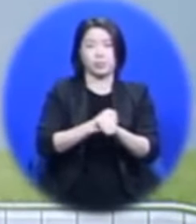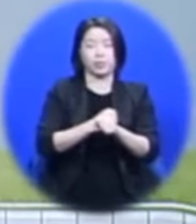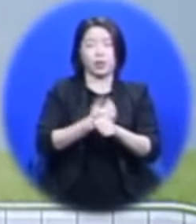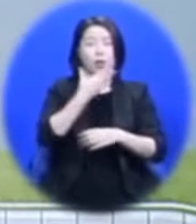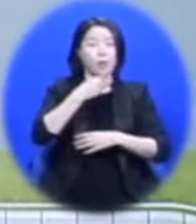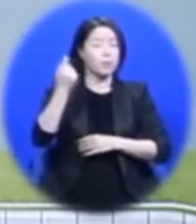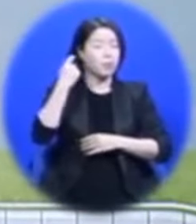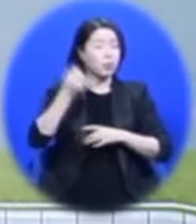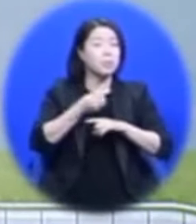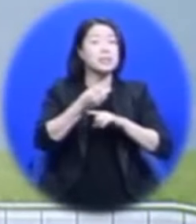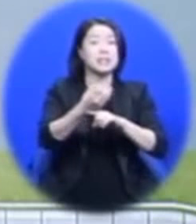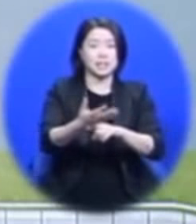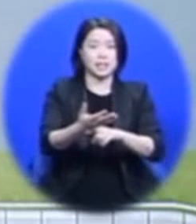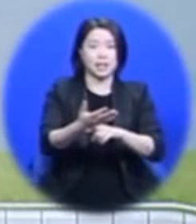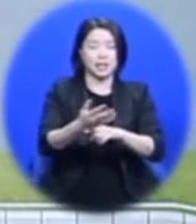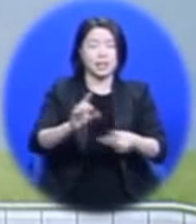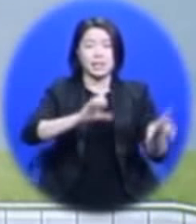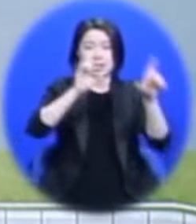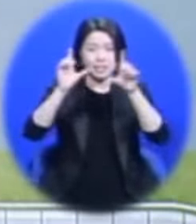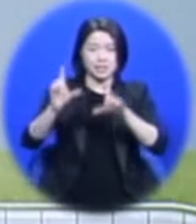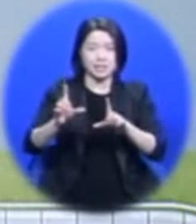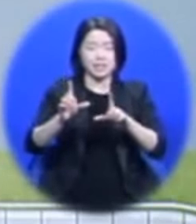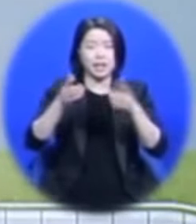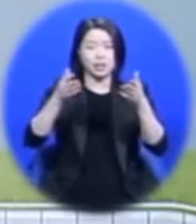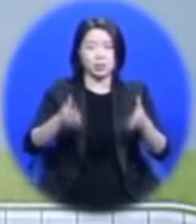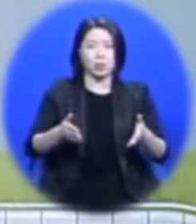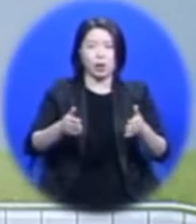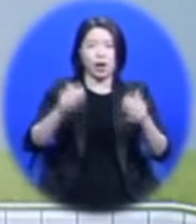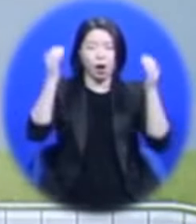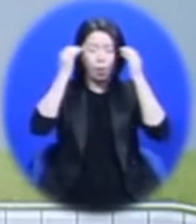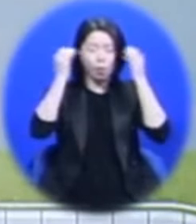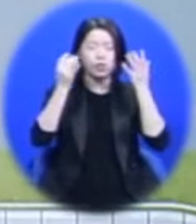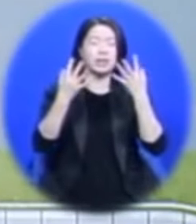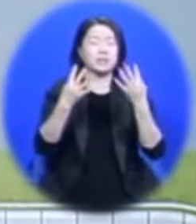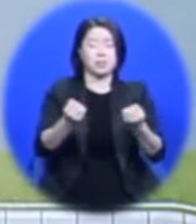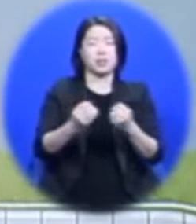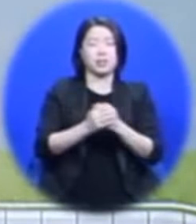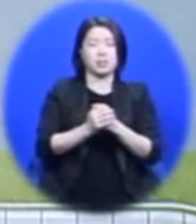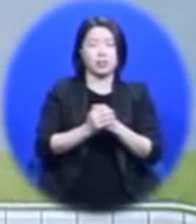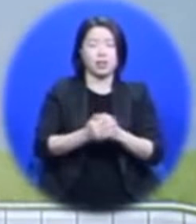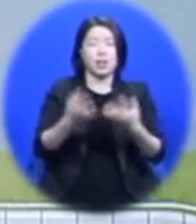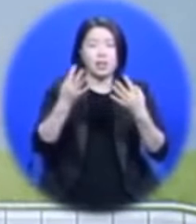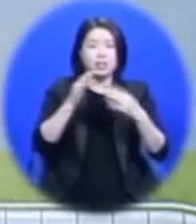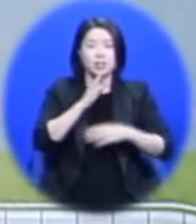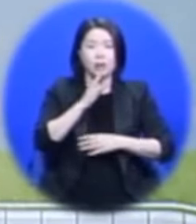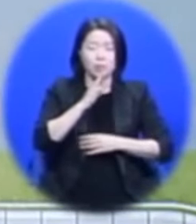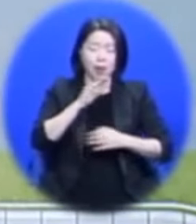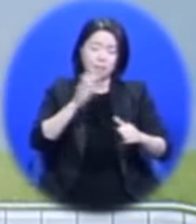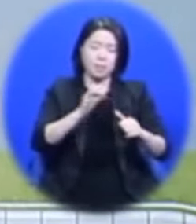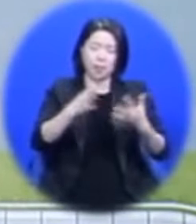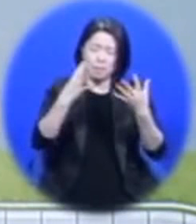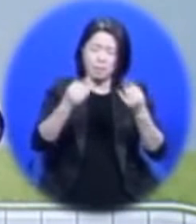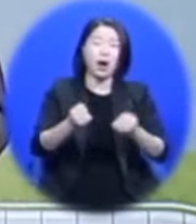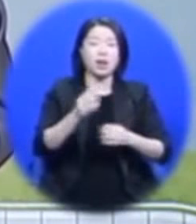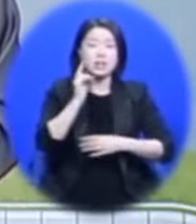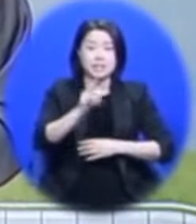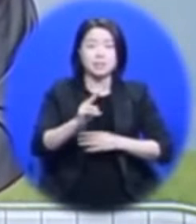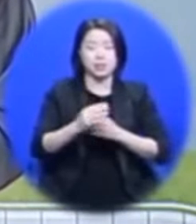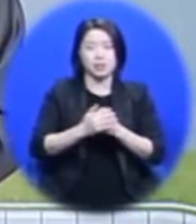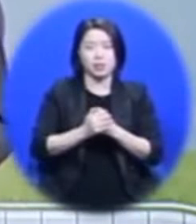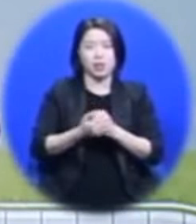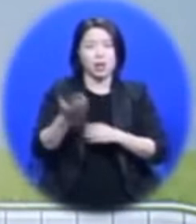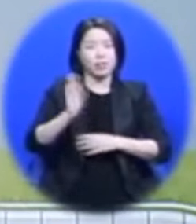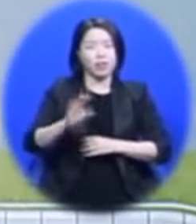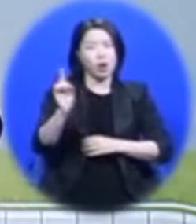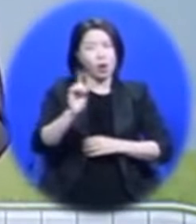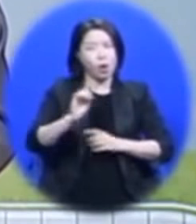복음을 전하시는 삶을 살면서 고난이 많으셨습니다. 정말 핍박을 많이 받으셨어요. 근데 어느